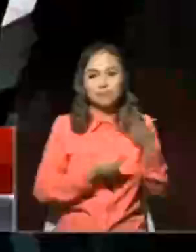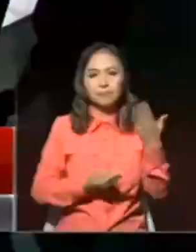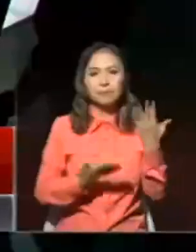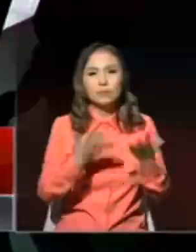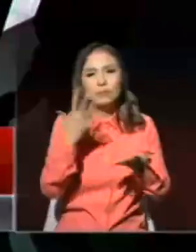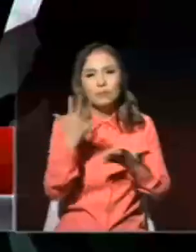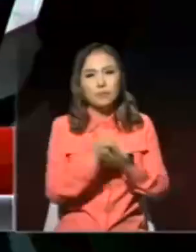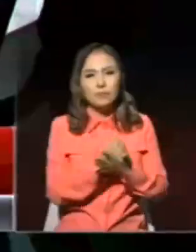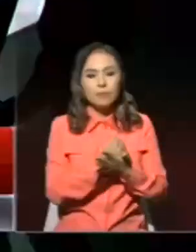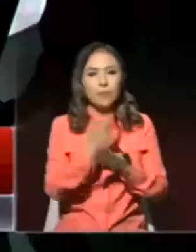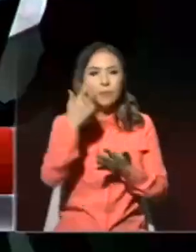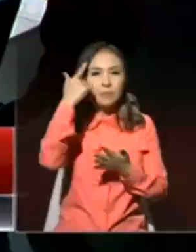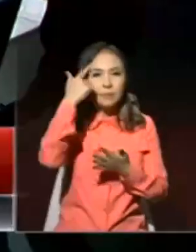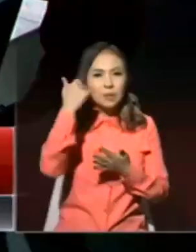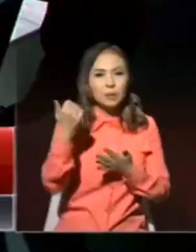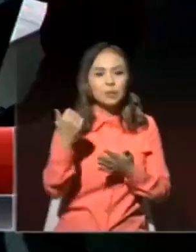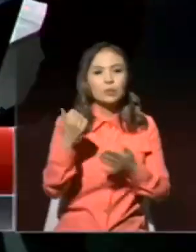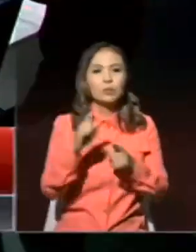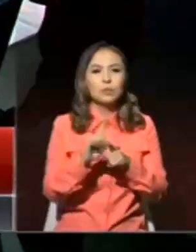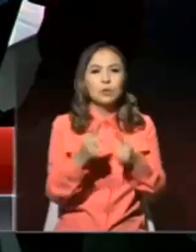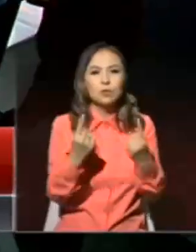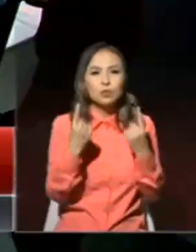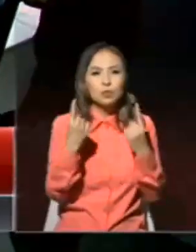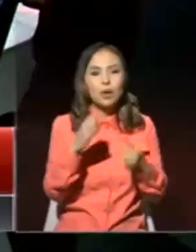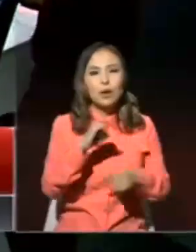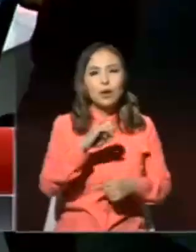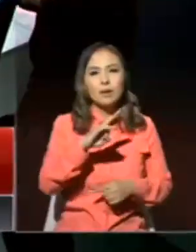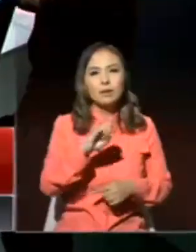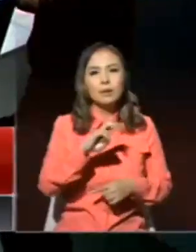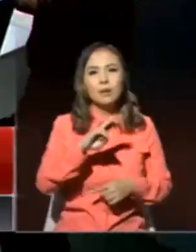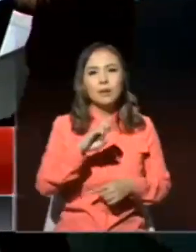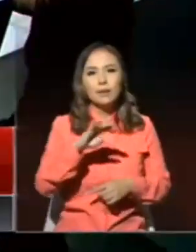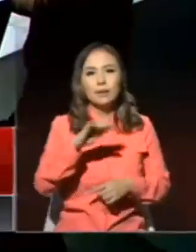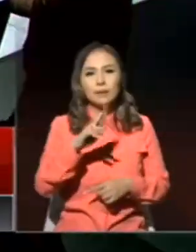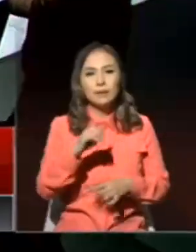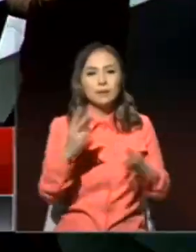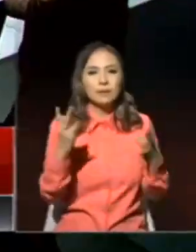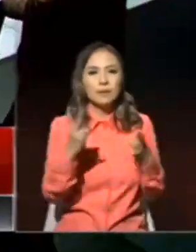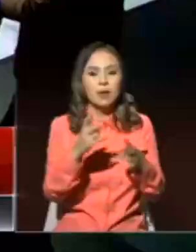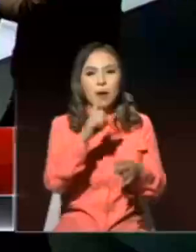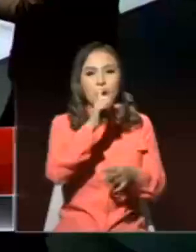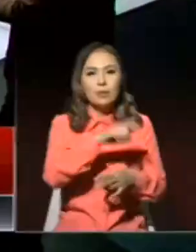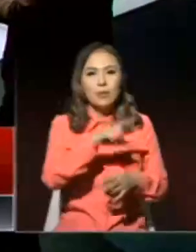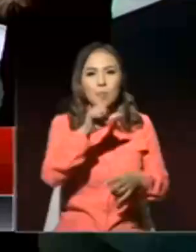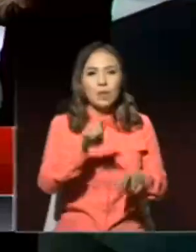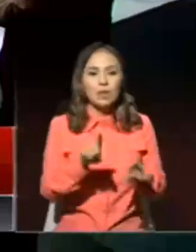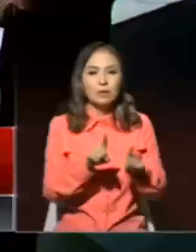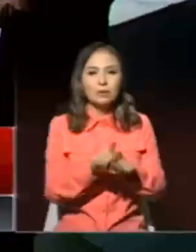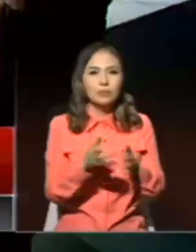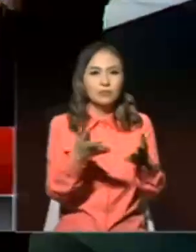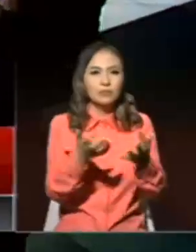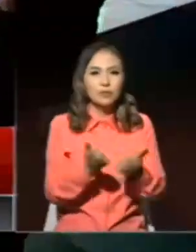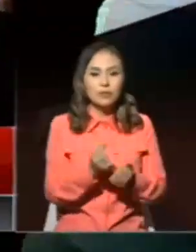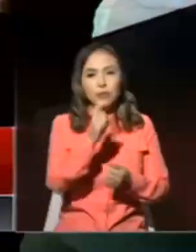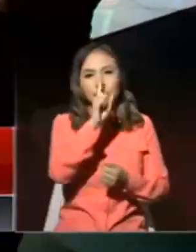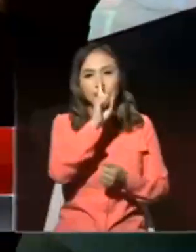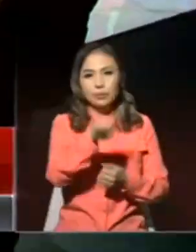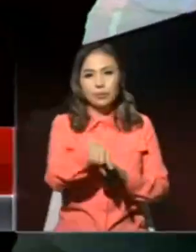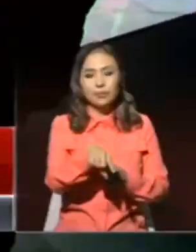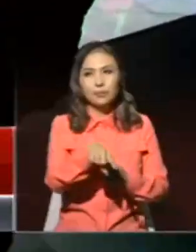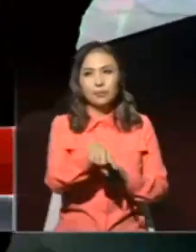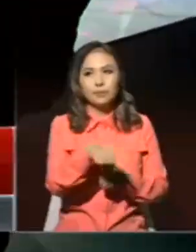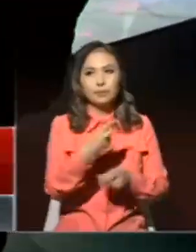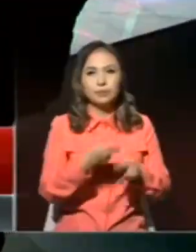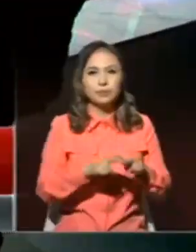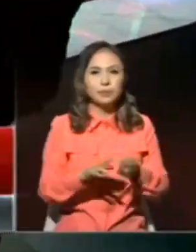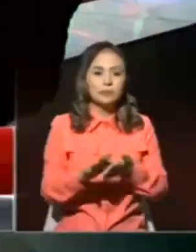нәрсені білу, ол үлкен бір аналитиканы қажет етеді. Оны адам баласы істей алмайды негізі.